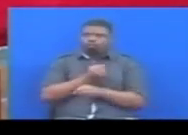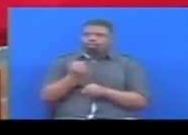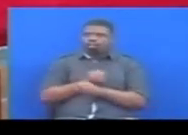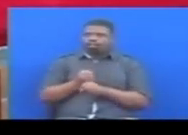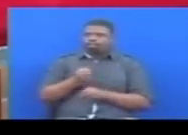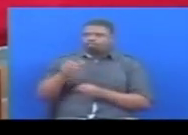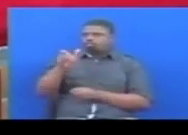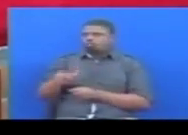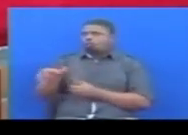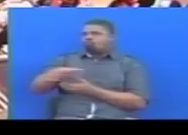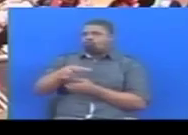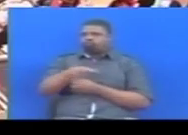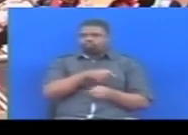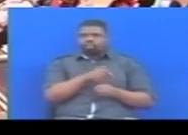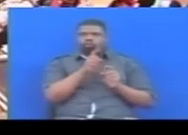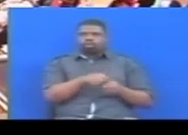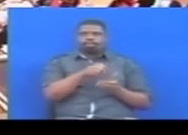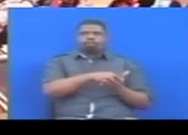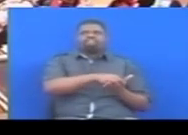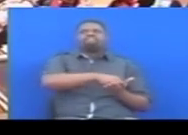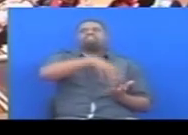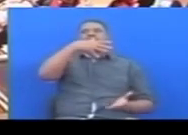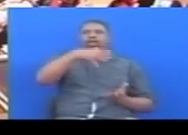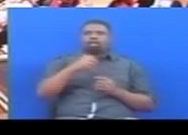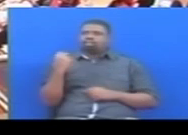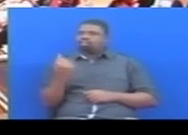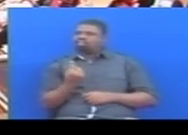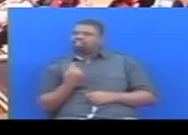na manufaa kwa taifa letu.